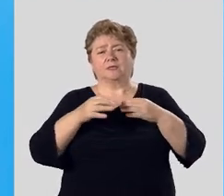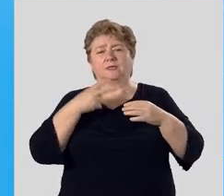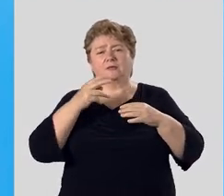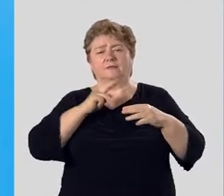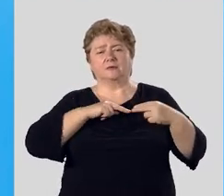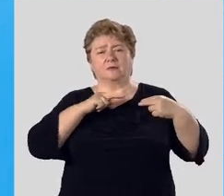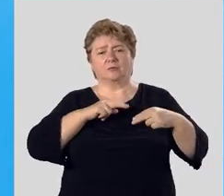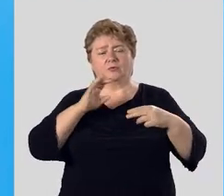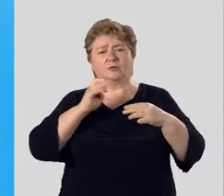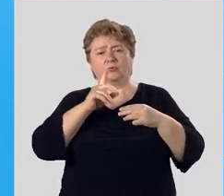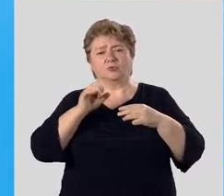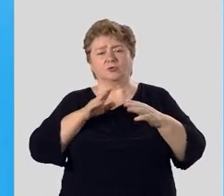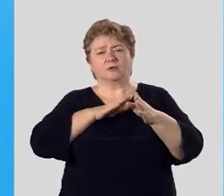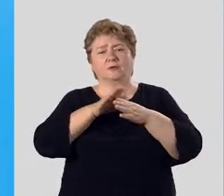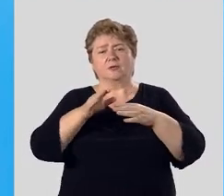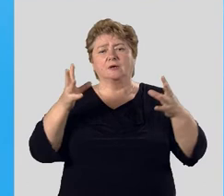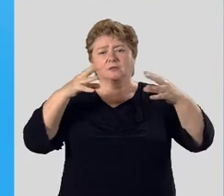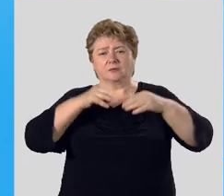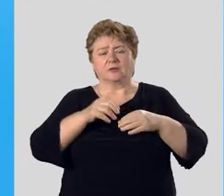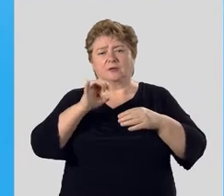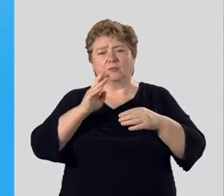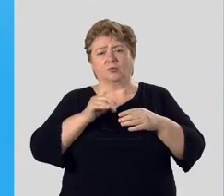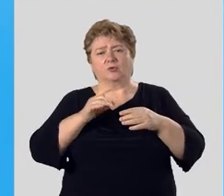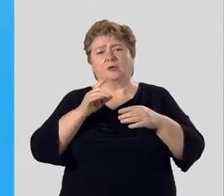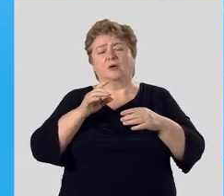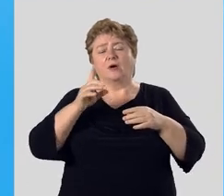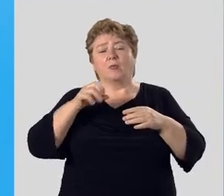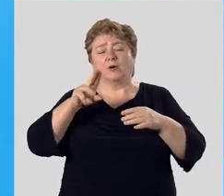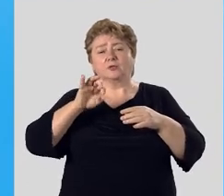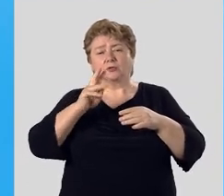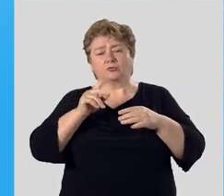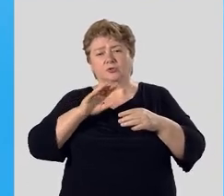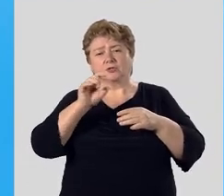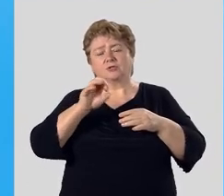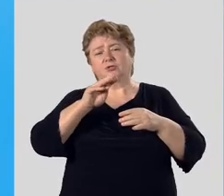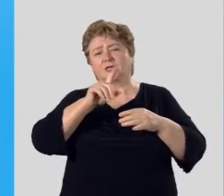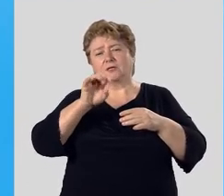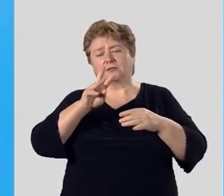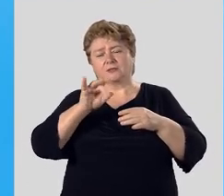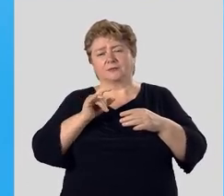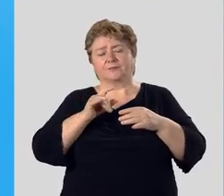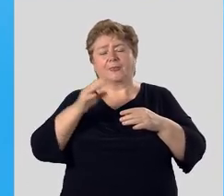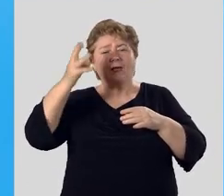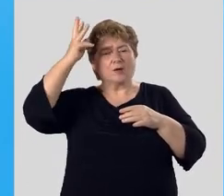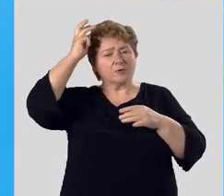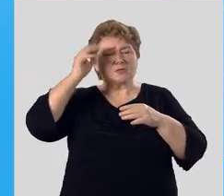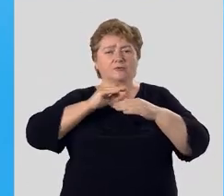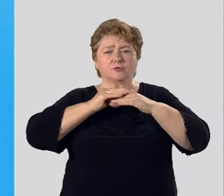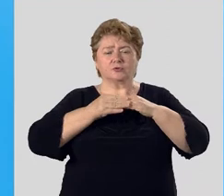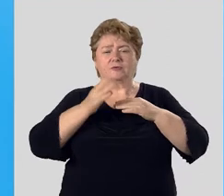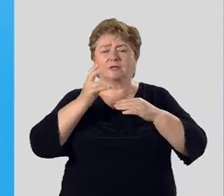функции надпочечники выполняют совместно с гормонами поджелудочной железы. Мозговой